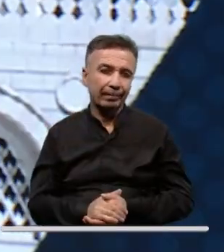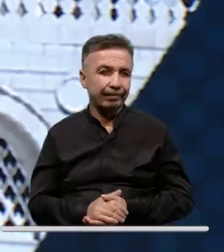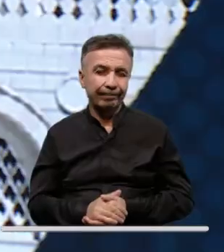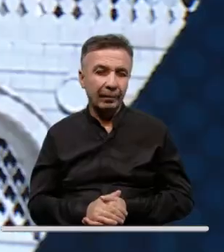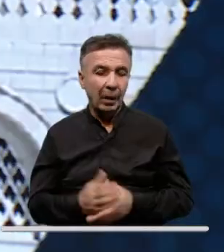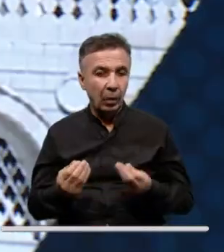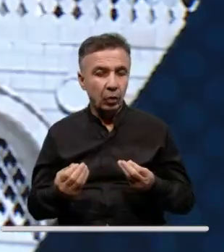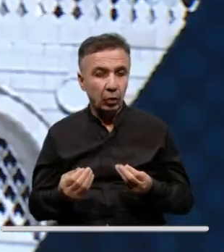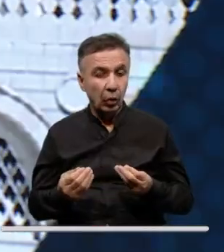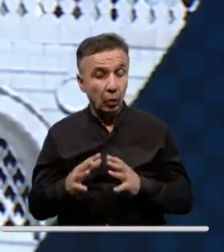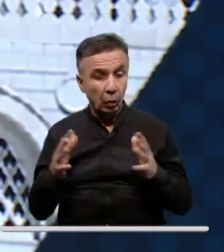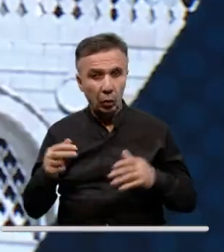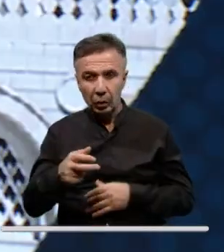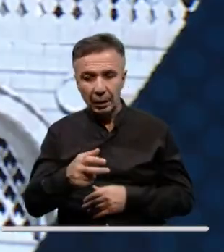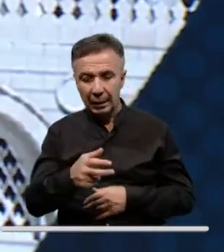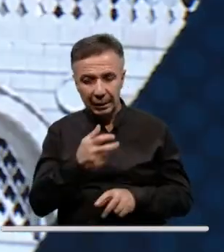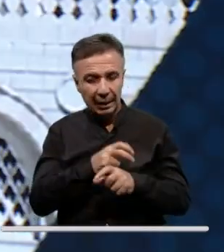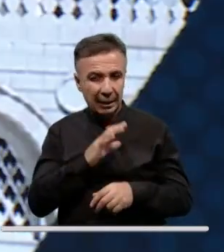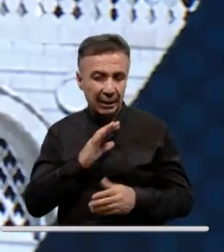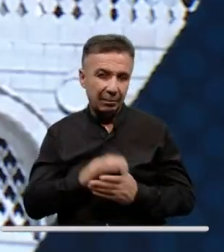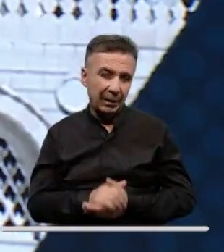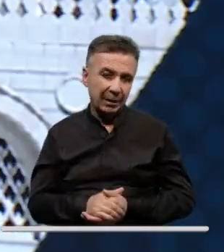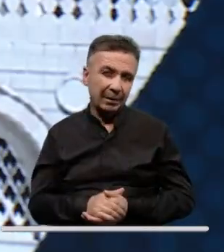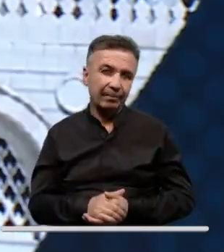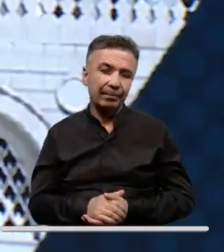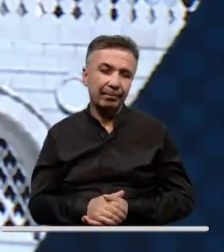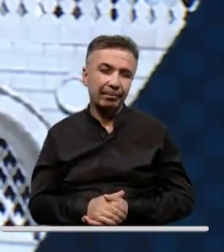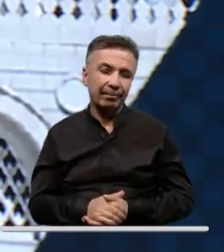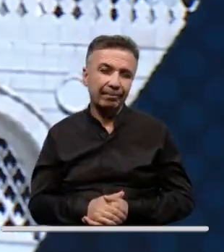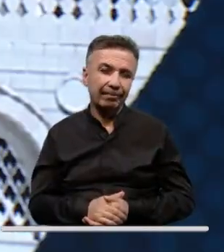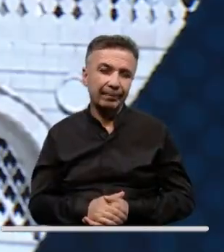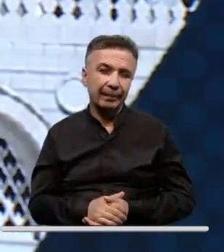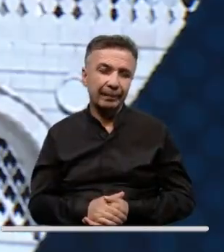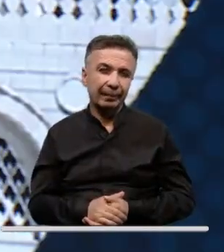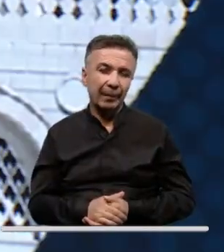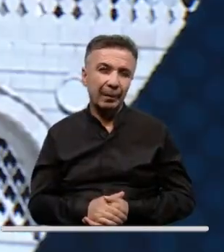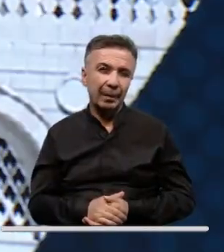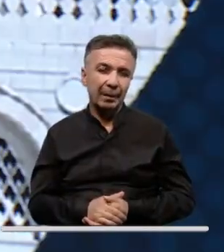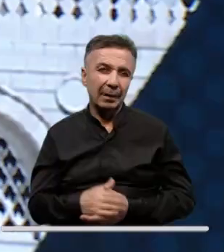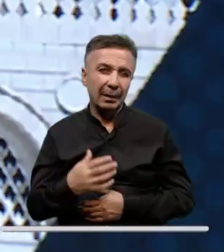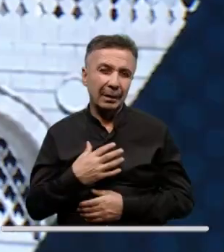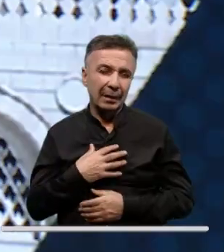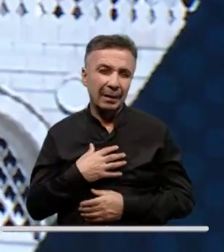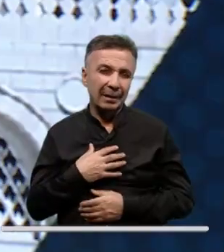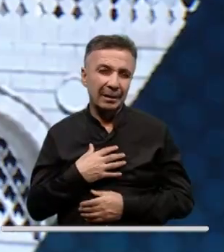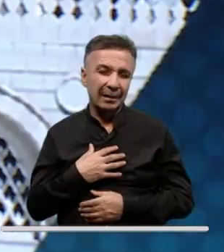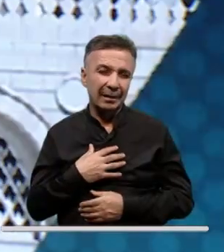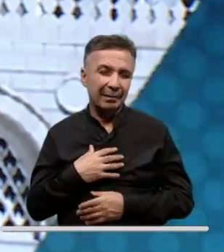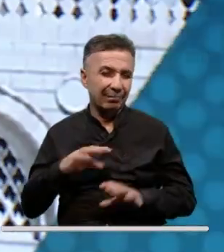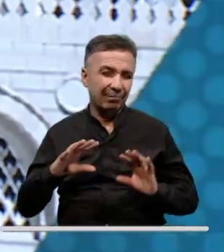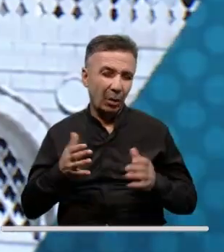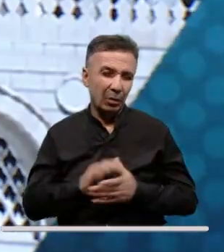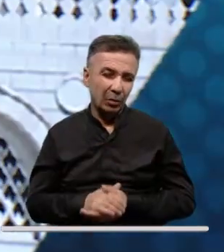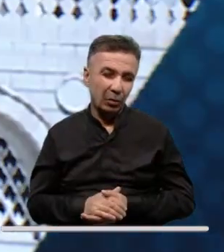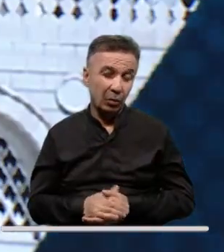verdiğinizde paçanı kurtaramazsınız Allah ksun bir gittiniz mi Ondan sonra kendinizi bir daha alamazsınız